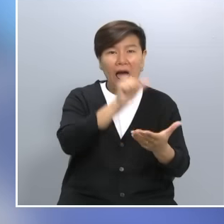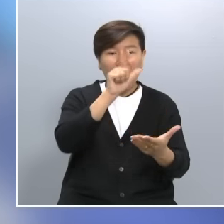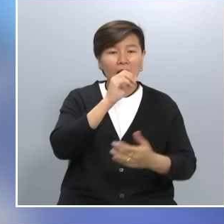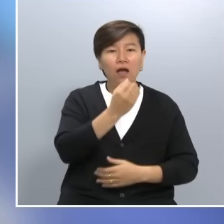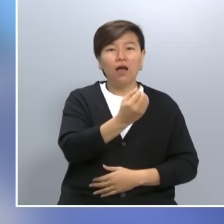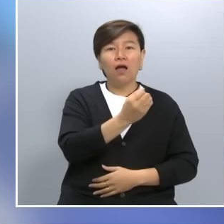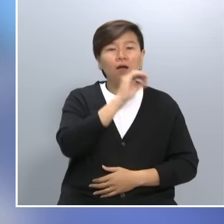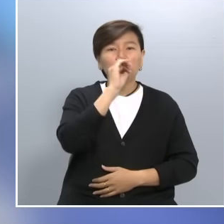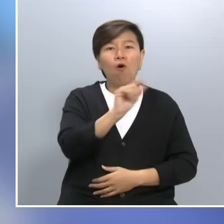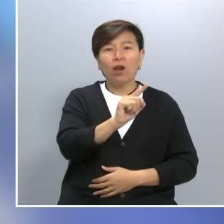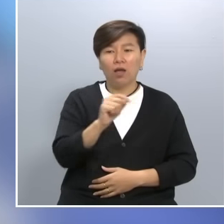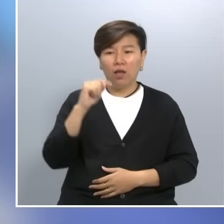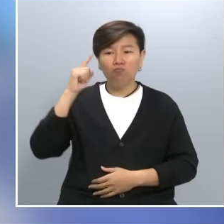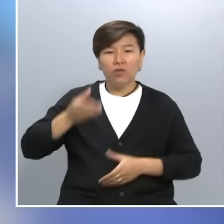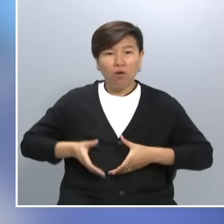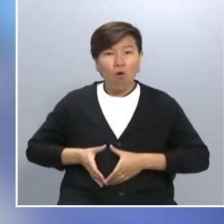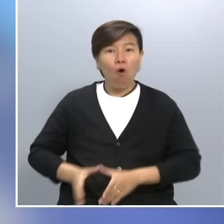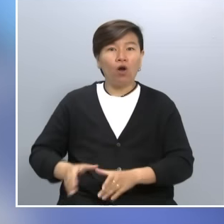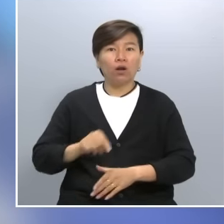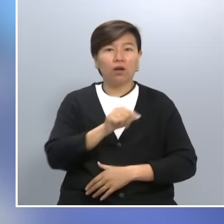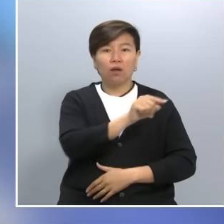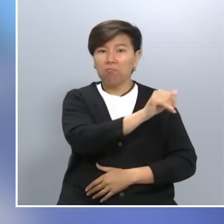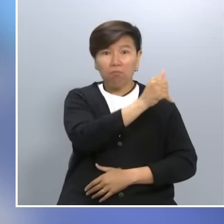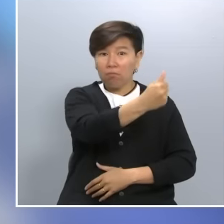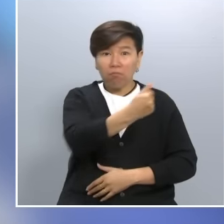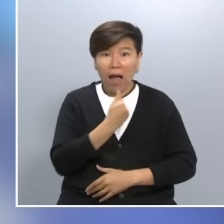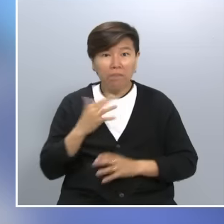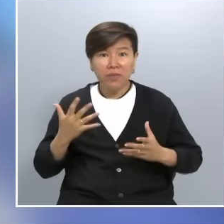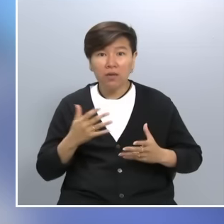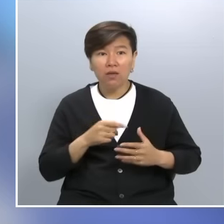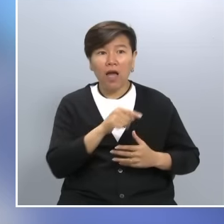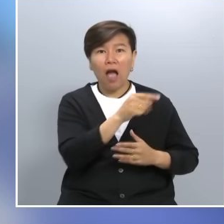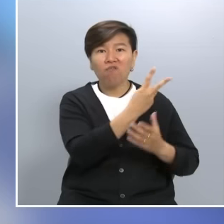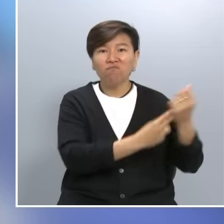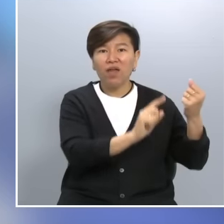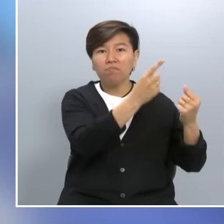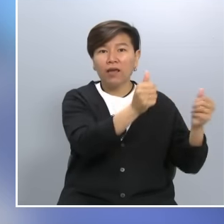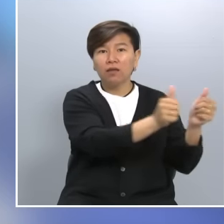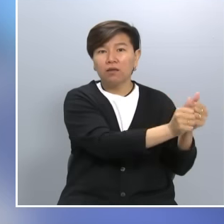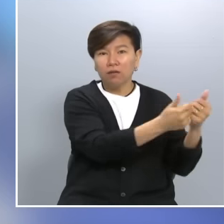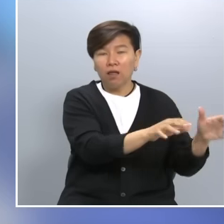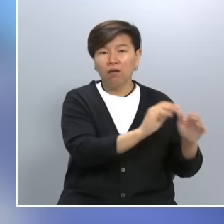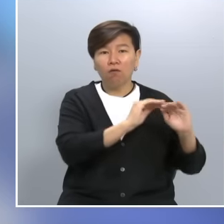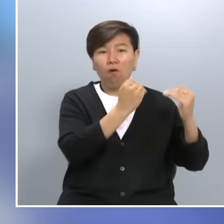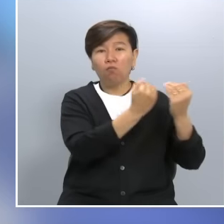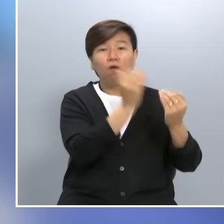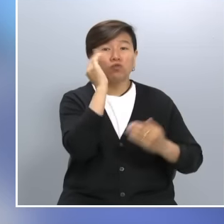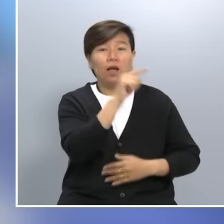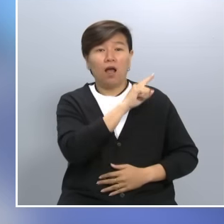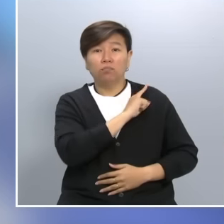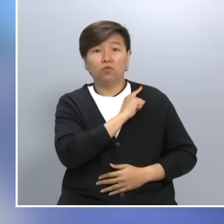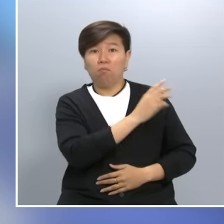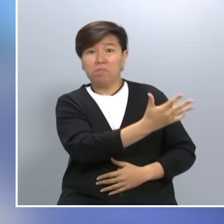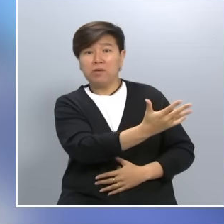ค่ะบอกว่าจริงๆคือไปอยู่กับแฟนใหม่แล้วครอบครัวฝ่ายชายเนี่ยก็ไม่รับผิดชอบตามสัญญาด้วยนะคะเป็น